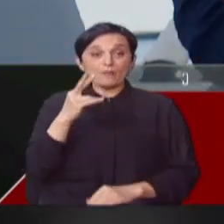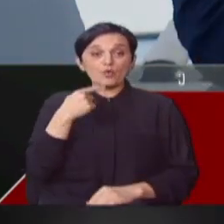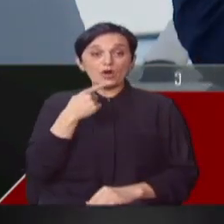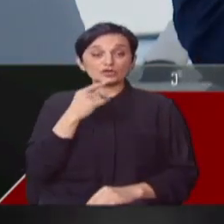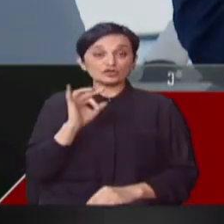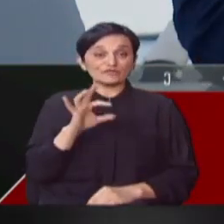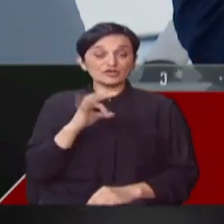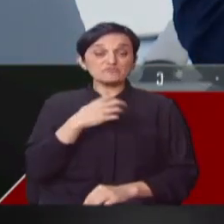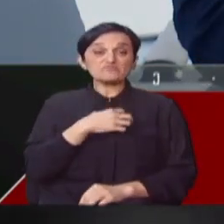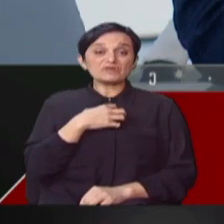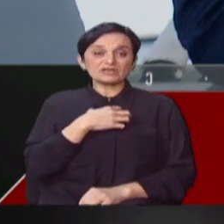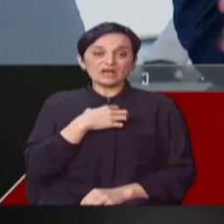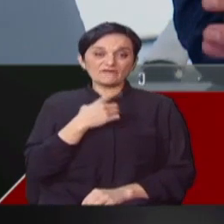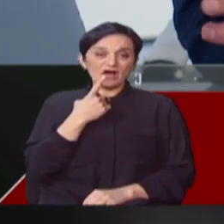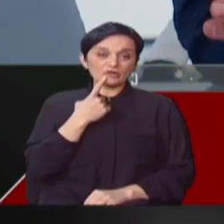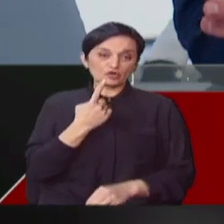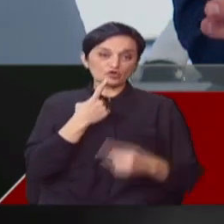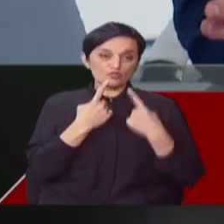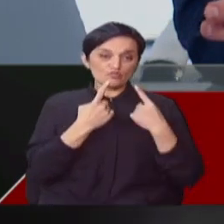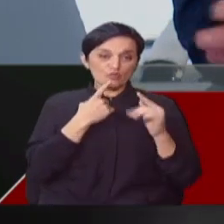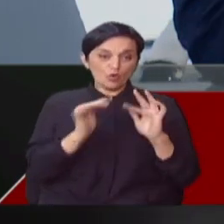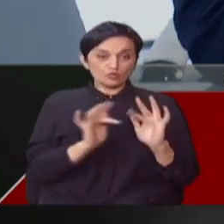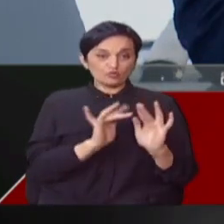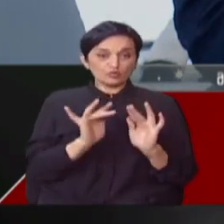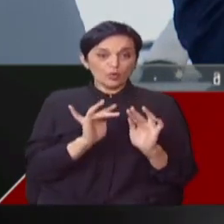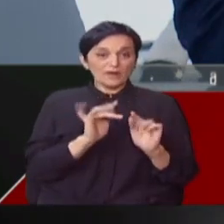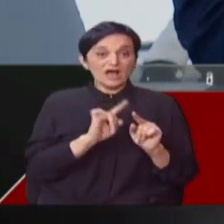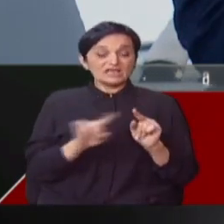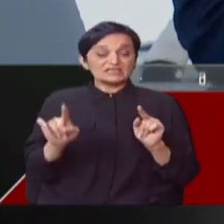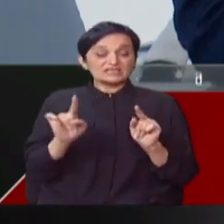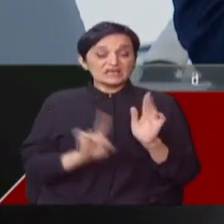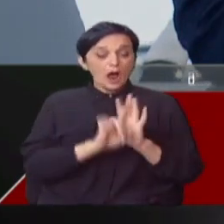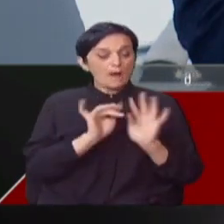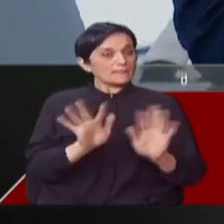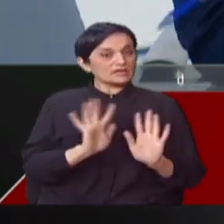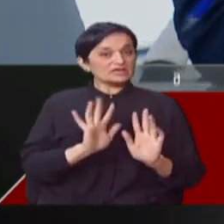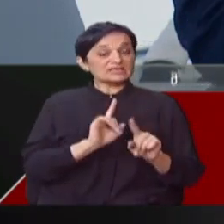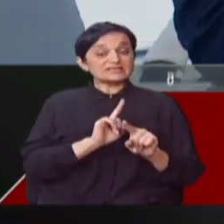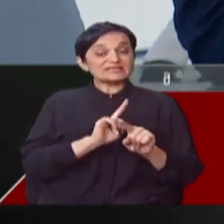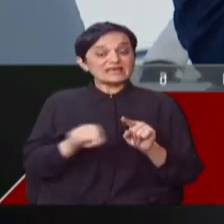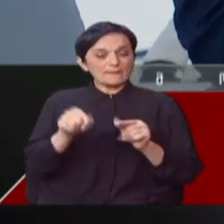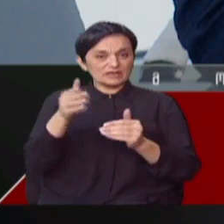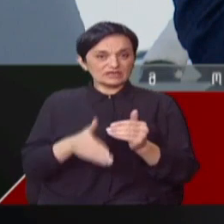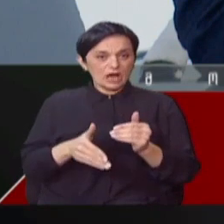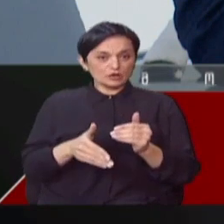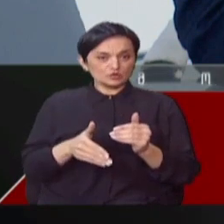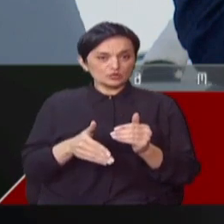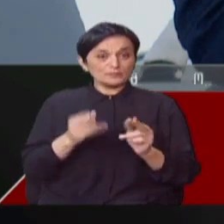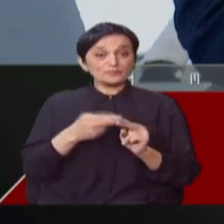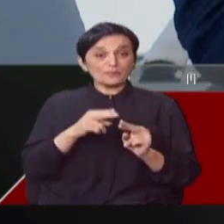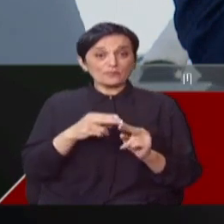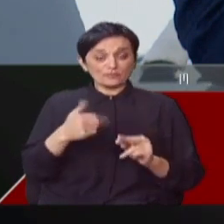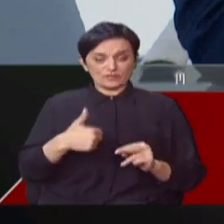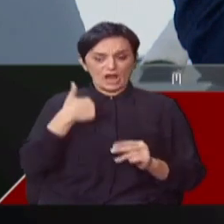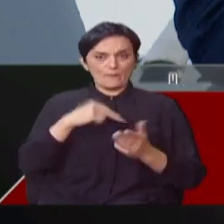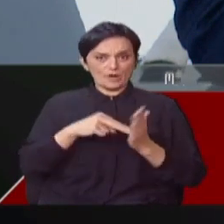avut dar tavar, iar ism mola pare că e bine procesis, s-a rapidat treba, ramet, rapidat sruleba. Ramde na tari se clam